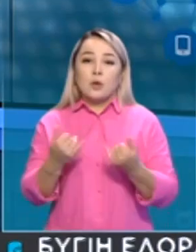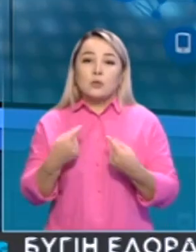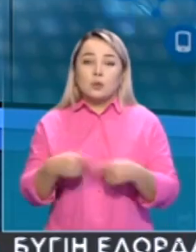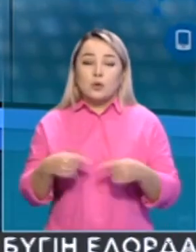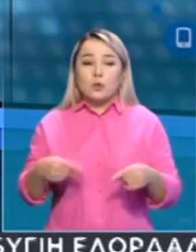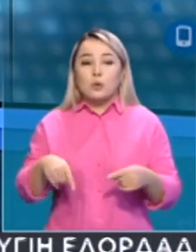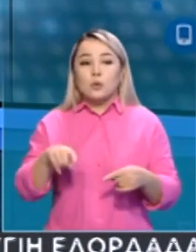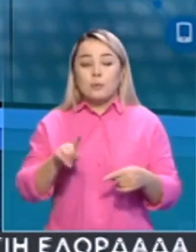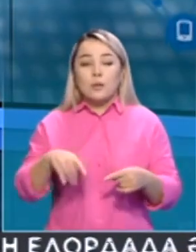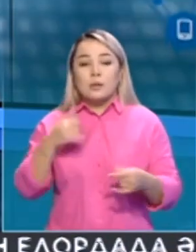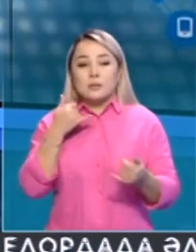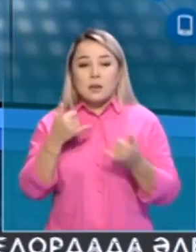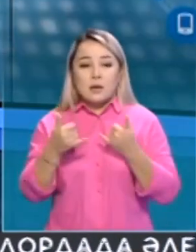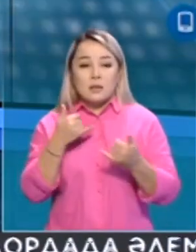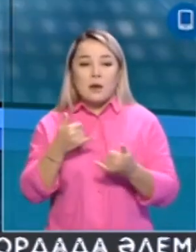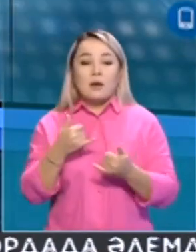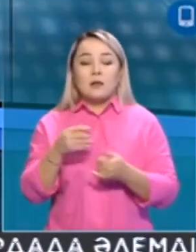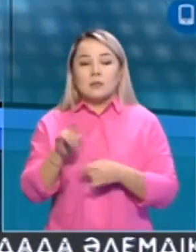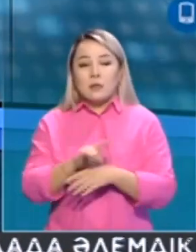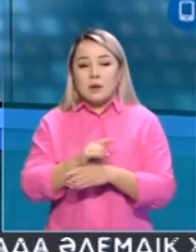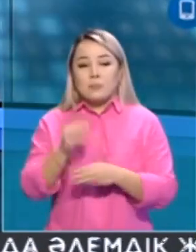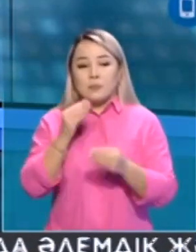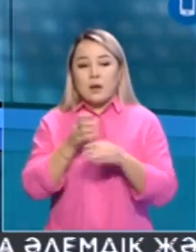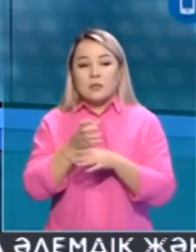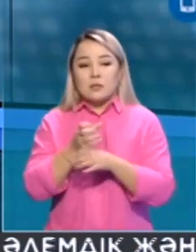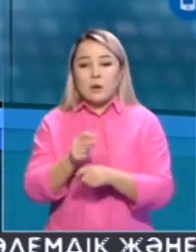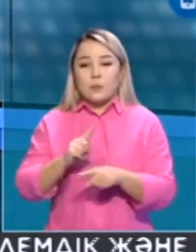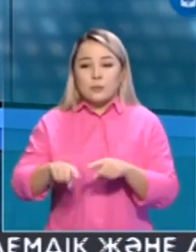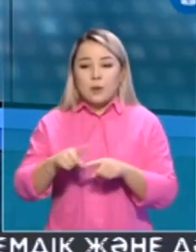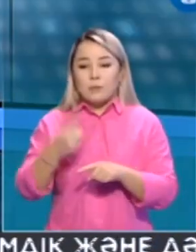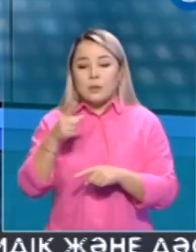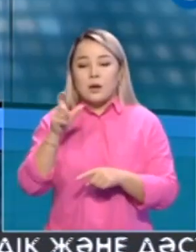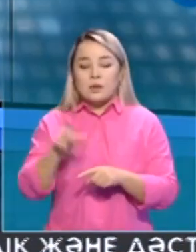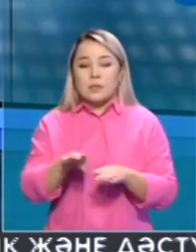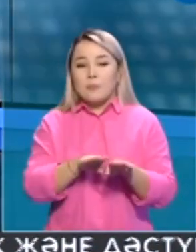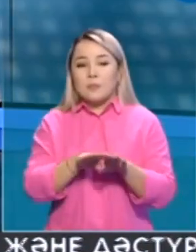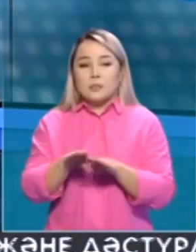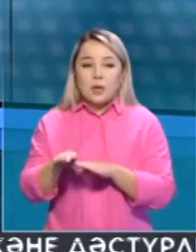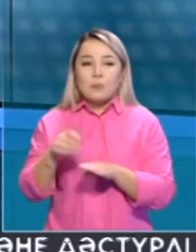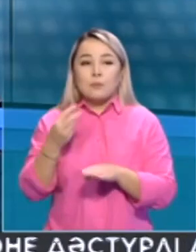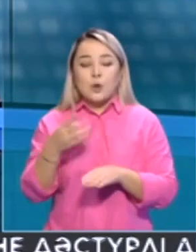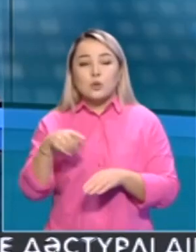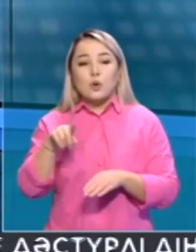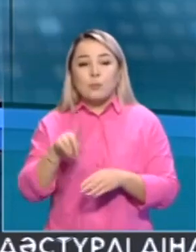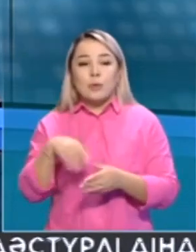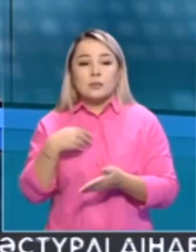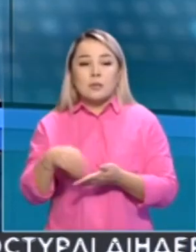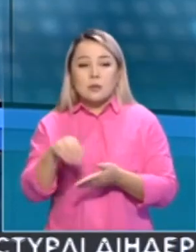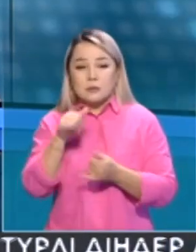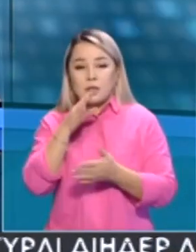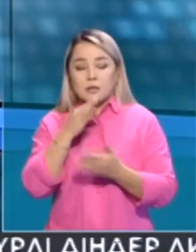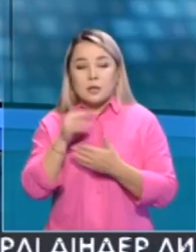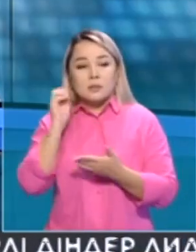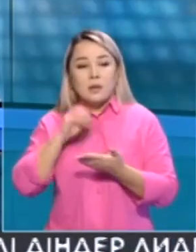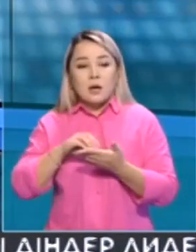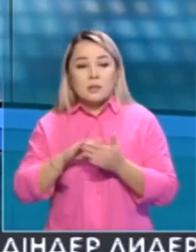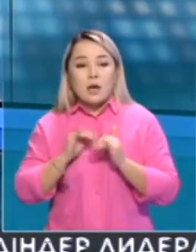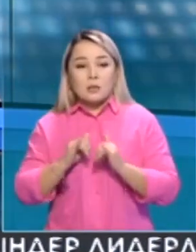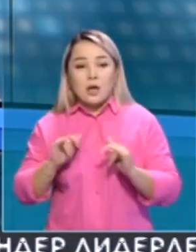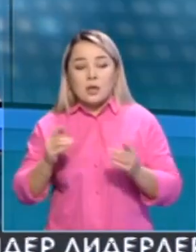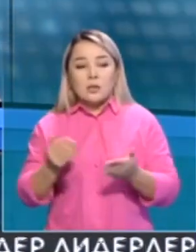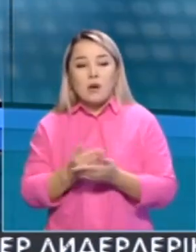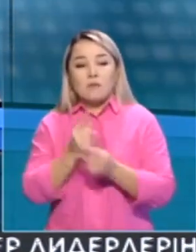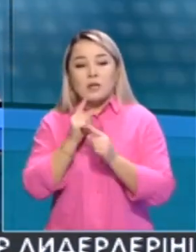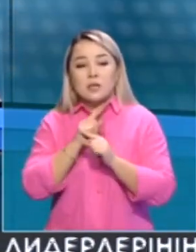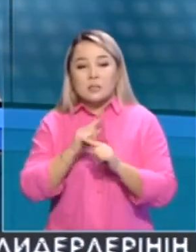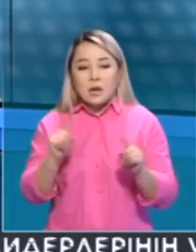түрлі нөмірден қоңырау шалып, мазалайтын алаяқтар азаят. Себебі бір адам бірыңғай бірнеше нөмір сатып алмай. Цифрлық даму,